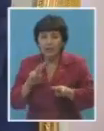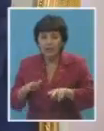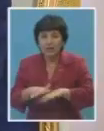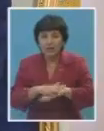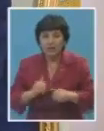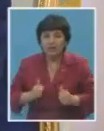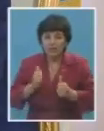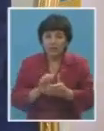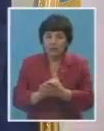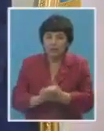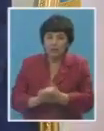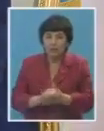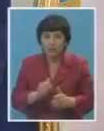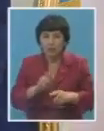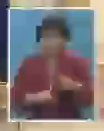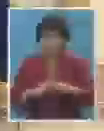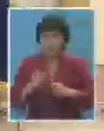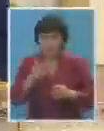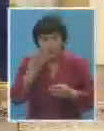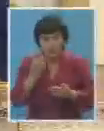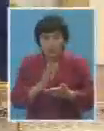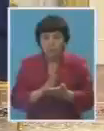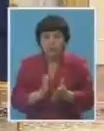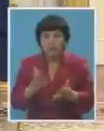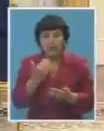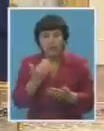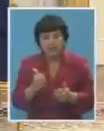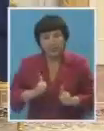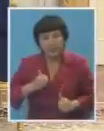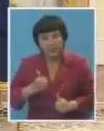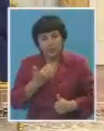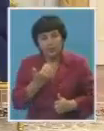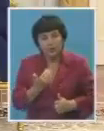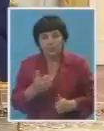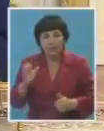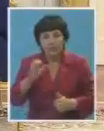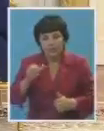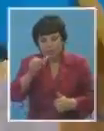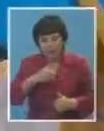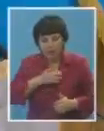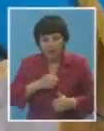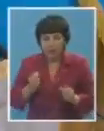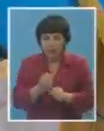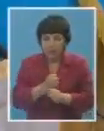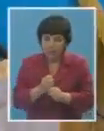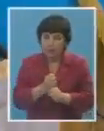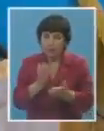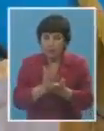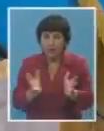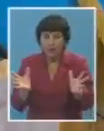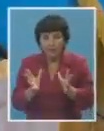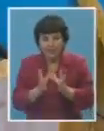лайықты түрде танытып жүрсің. Өз отаныңды ешқашан ұмытпайсың. Біз сені мақтан тұтамыз. Қыркүйекте өте маңызды жекпе-жегің өтеді.